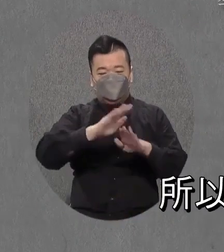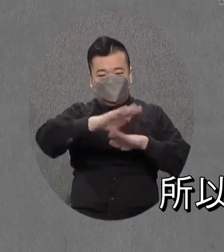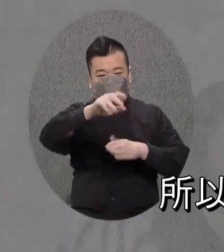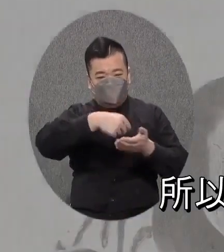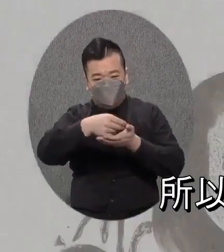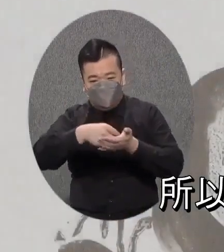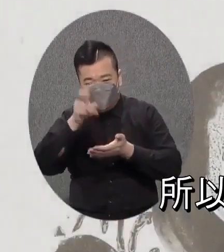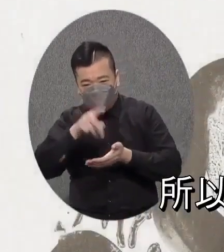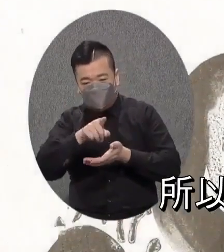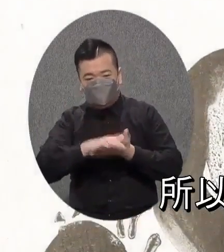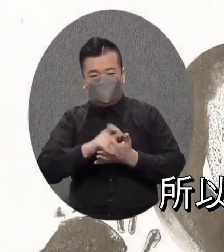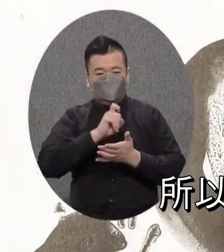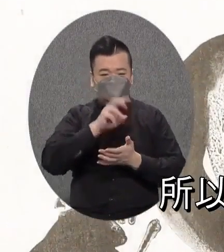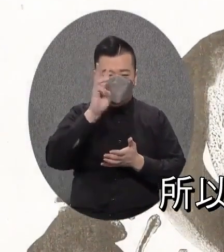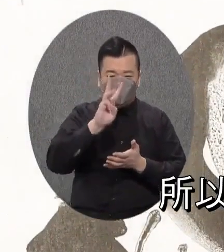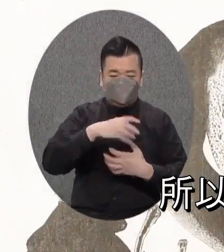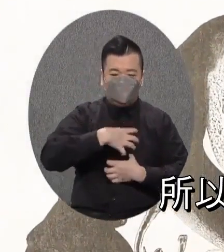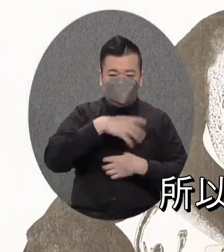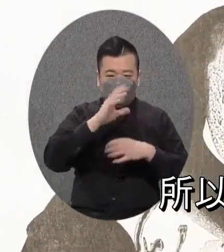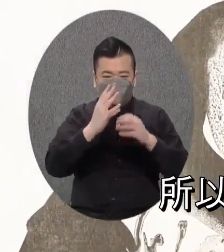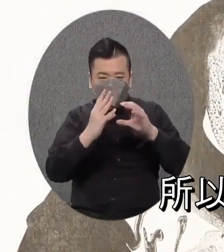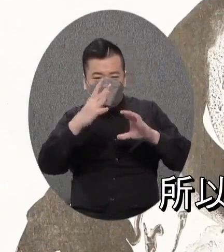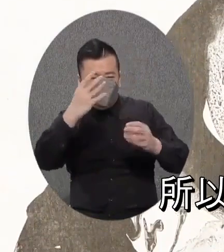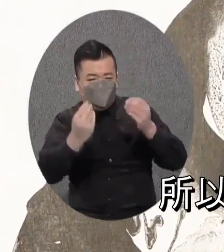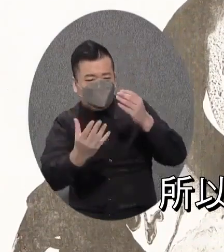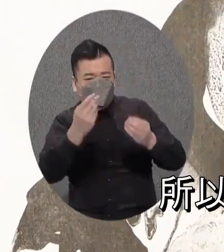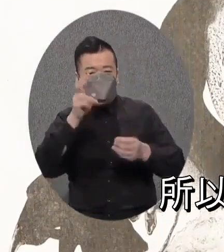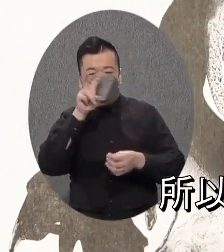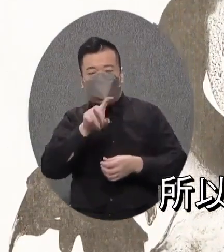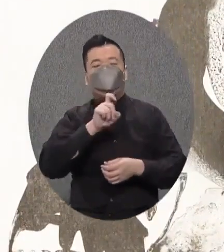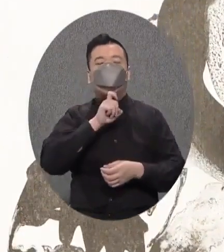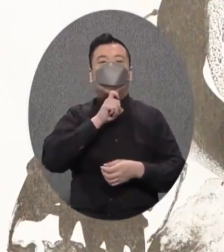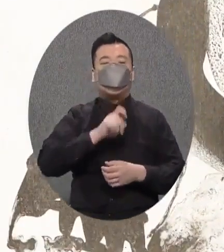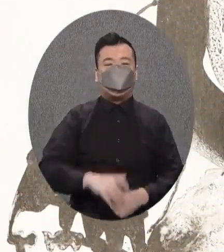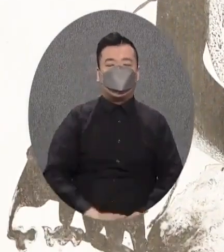就咁睇咧，佢都有水墨嗰種濃淡有致嘅情況出現嘅。